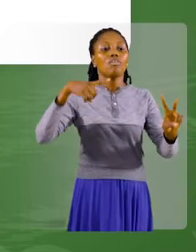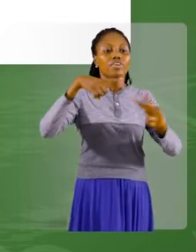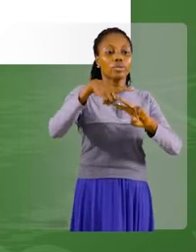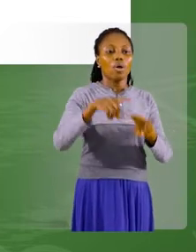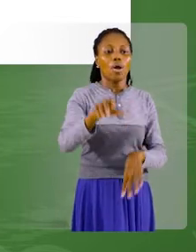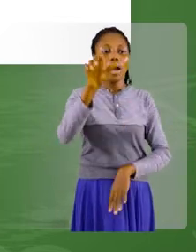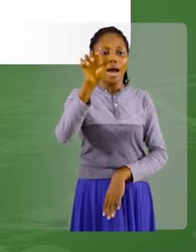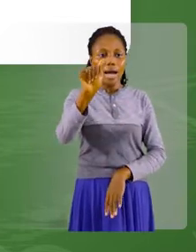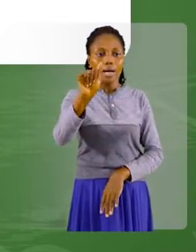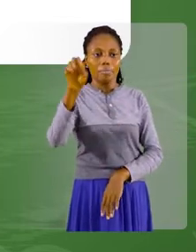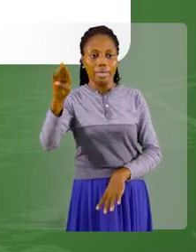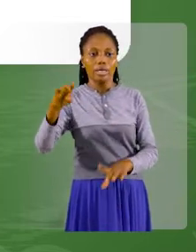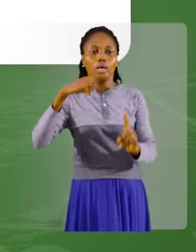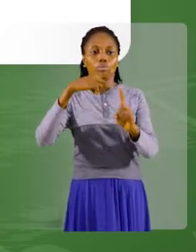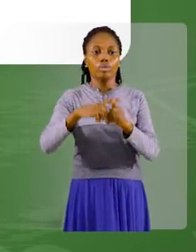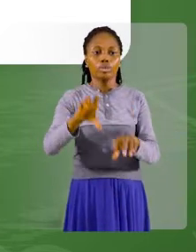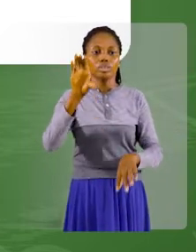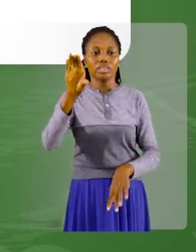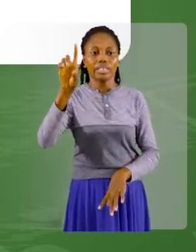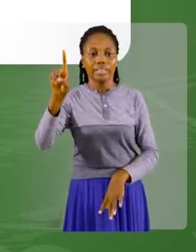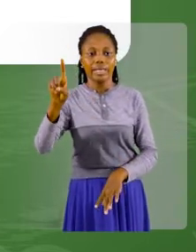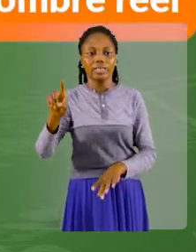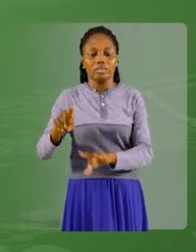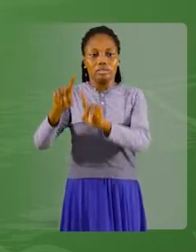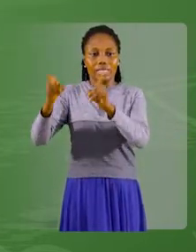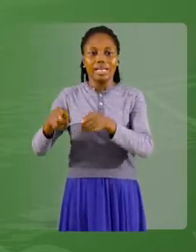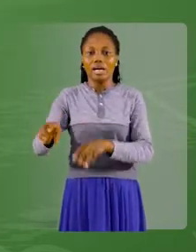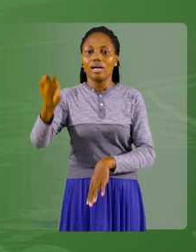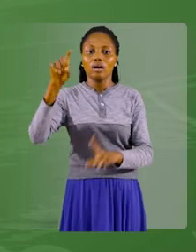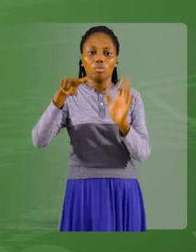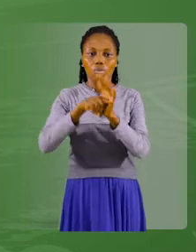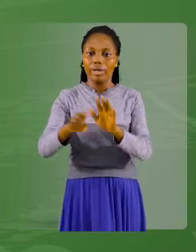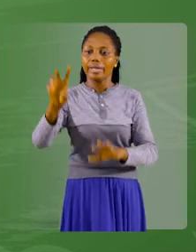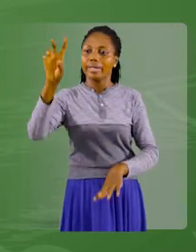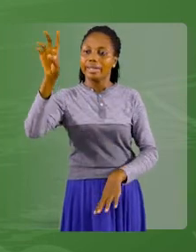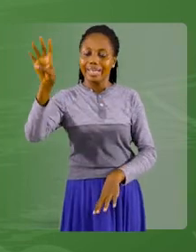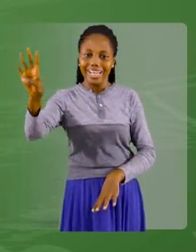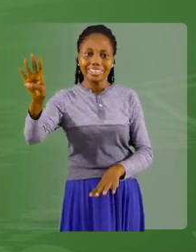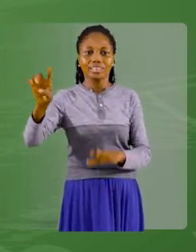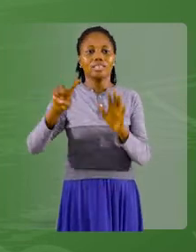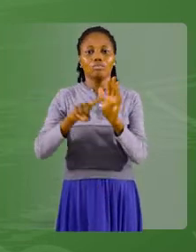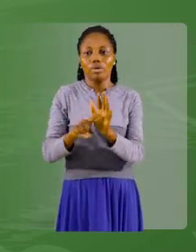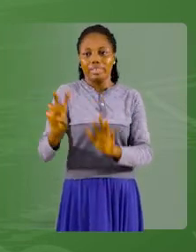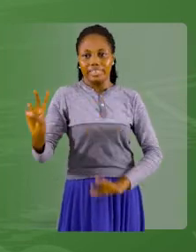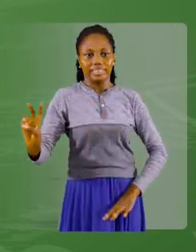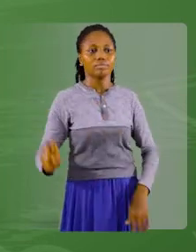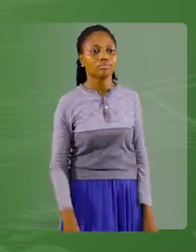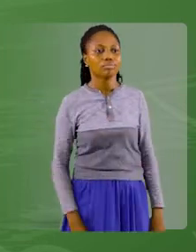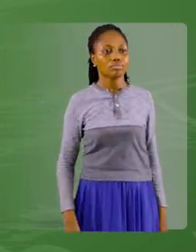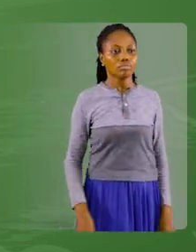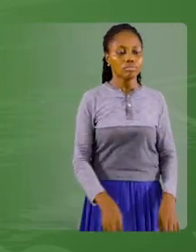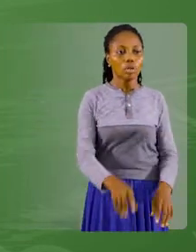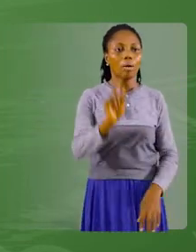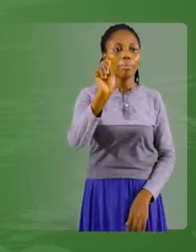6. Nous passons à la partie B. B. Coordonnées du produit d'un